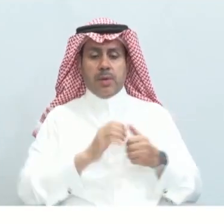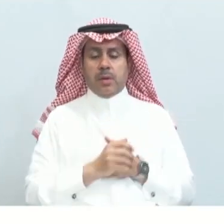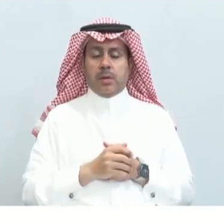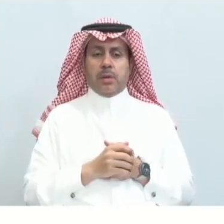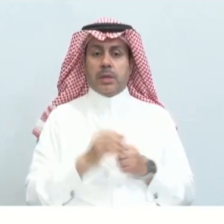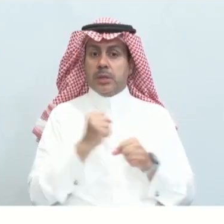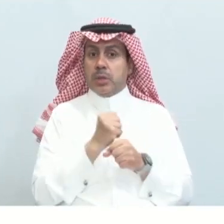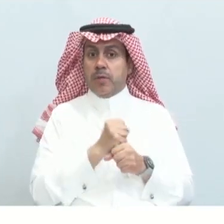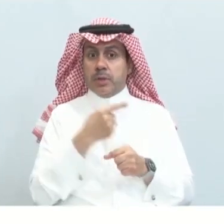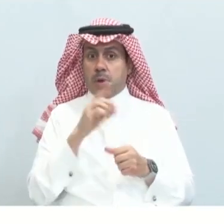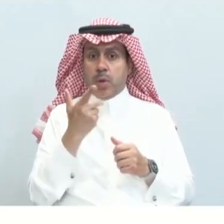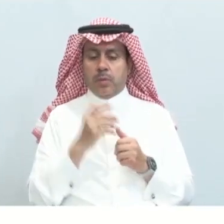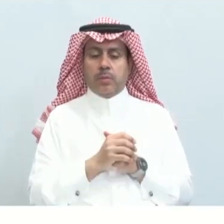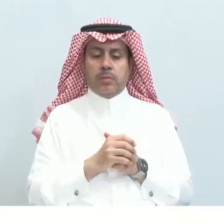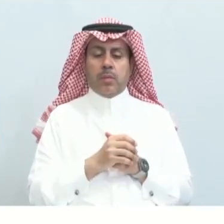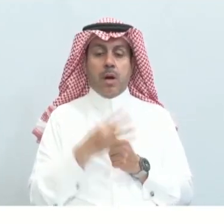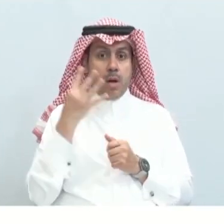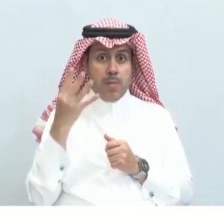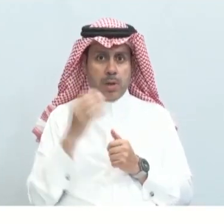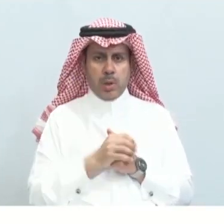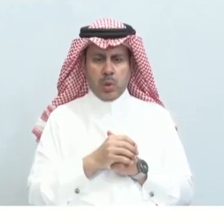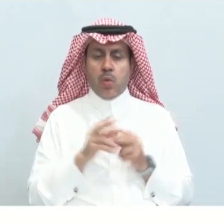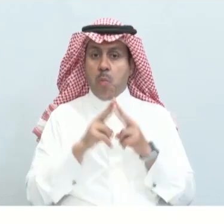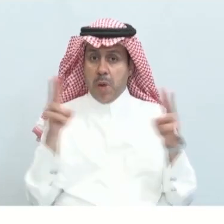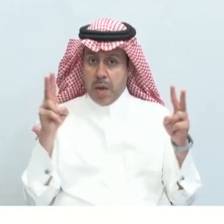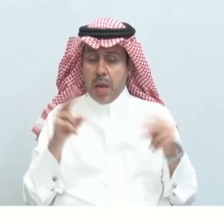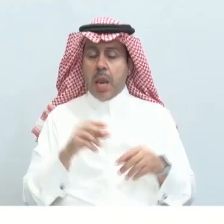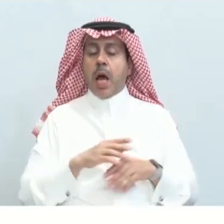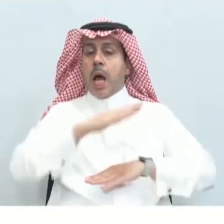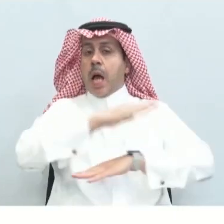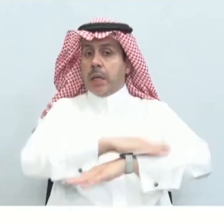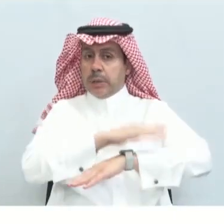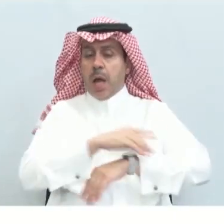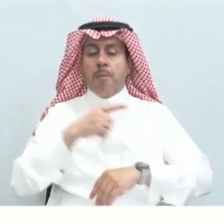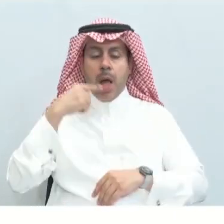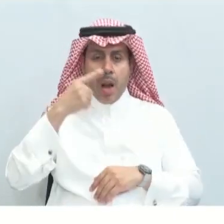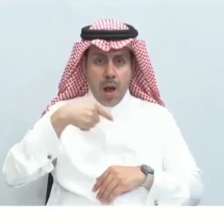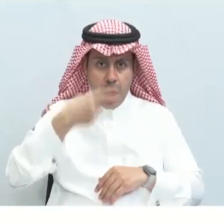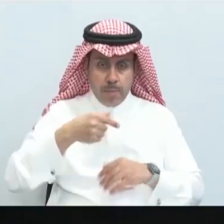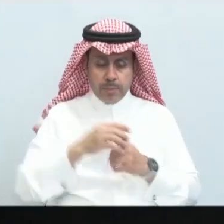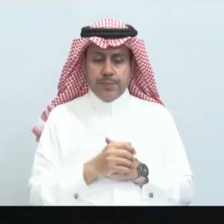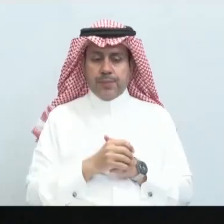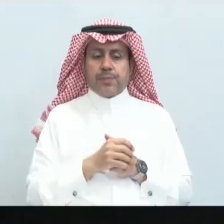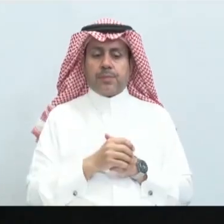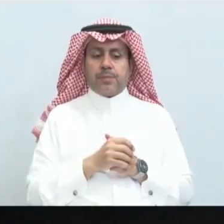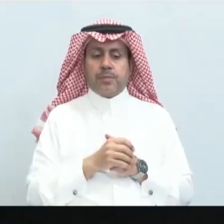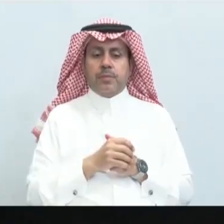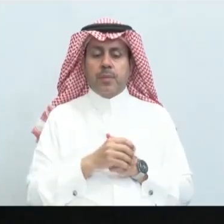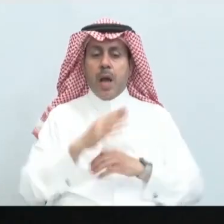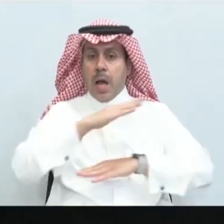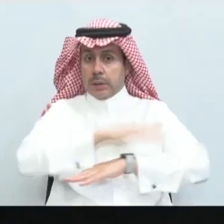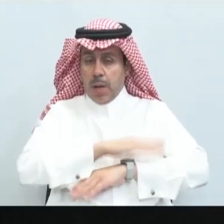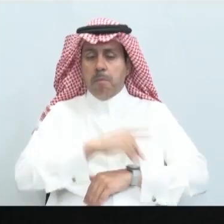الطالب او الطالبه ادبا من اداب الحديث هناك اداب للحديث نريد ان نذكر ادبا